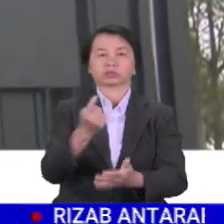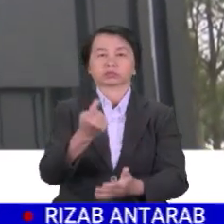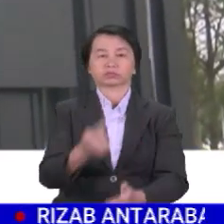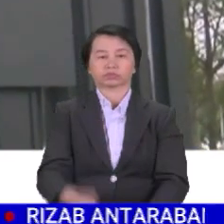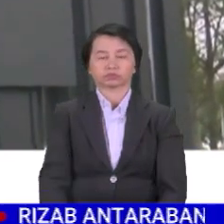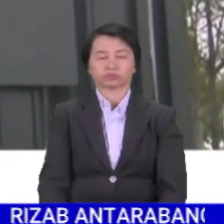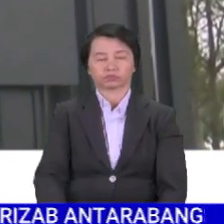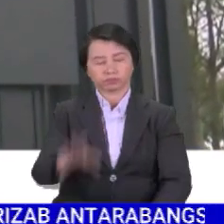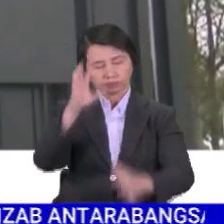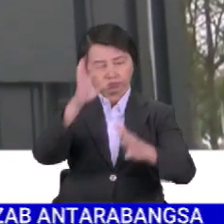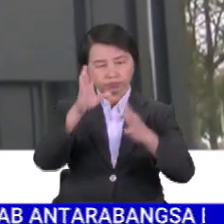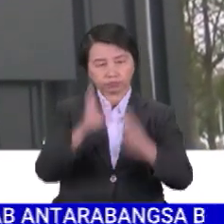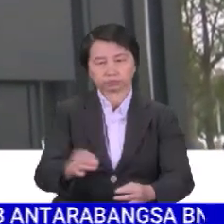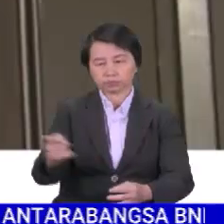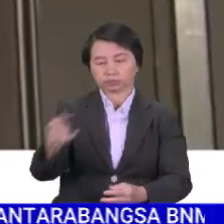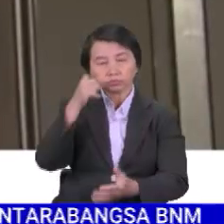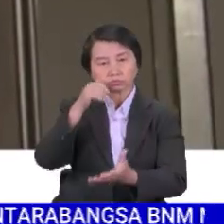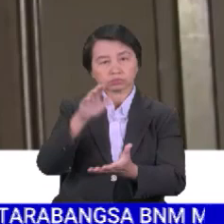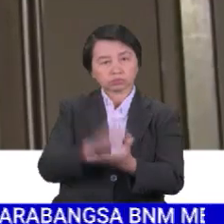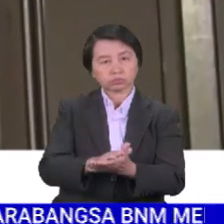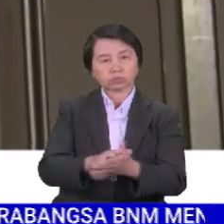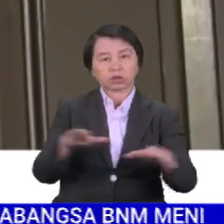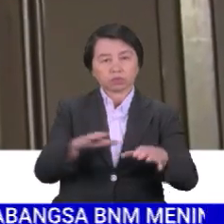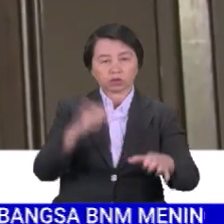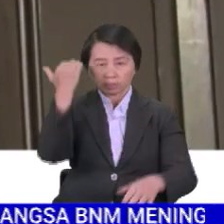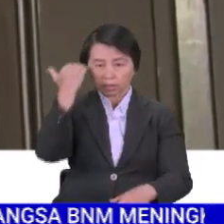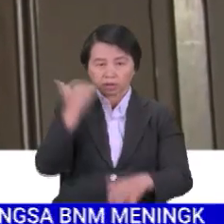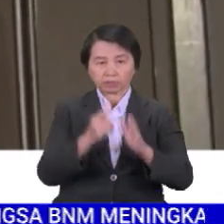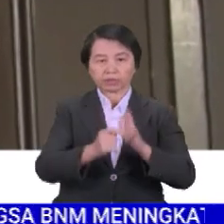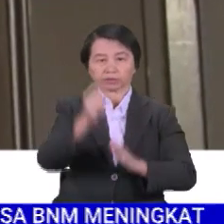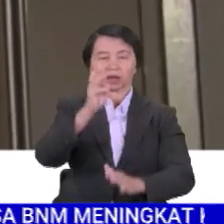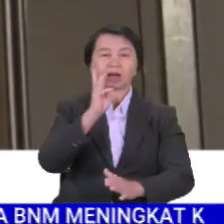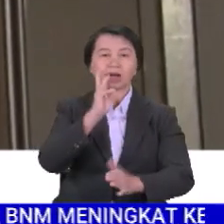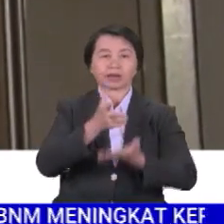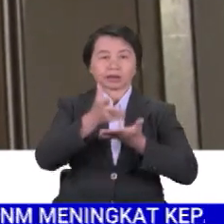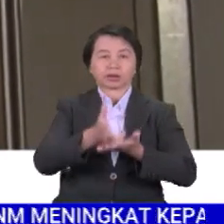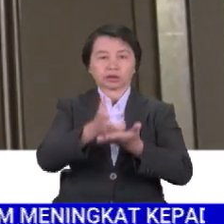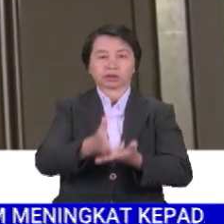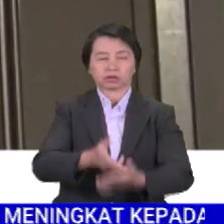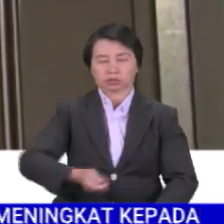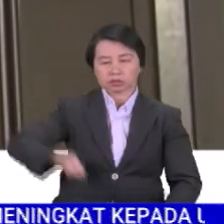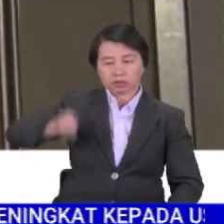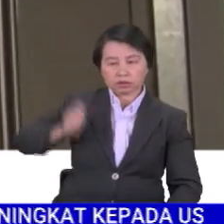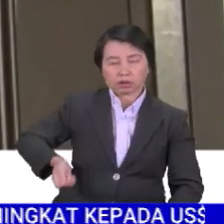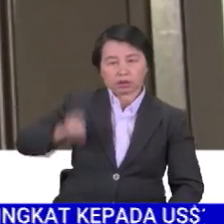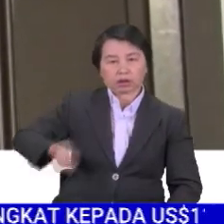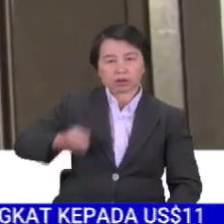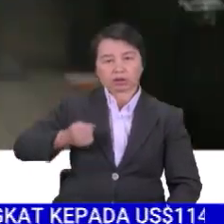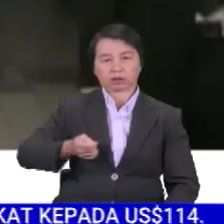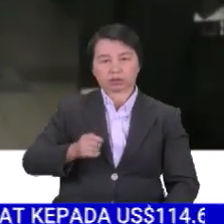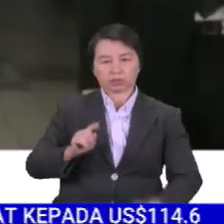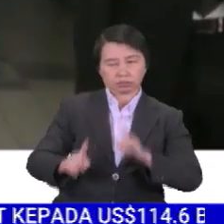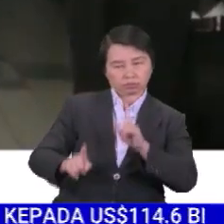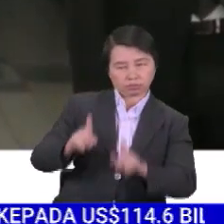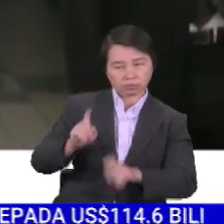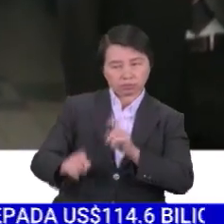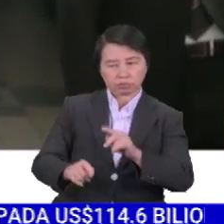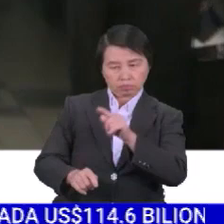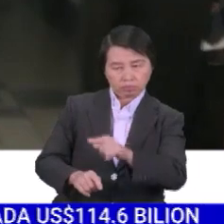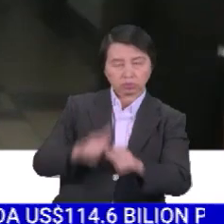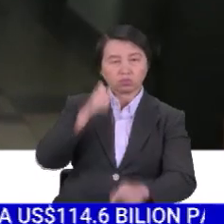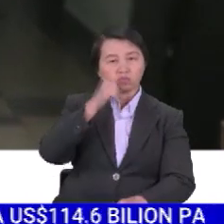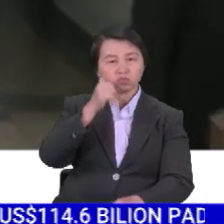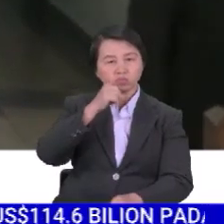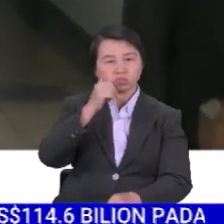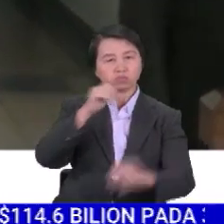keputusan ke atas tinggi air keruh Hakim Muhammad rasyi Abdul Hamid dalam penghakimannya mendapati wanita